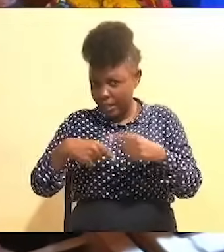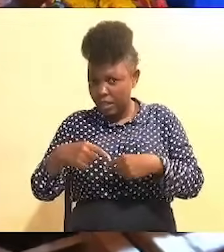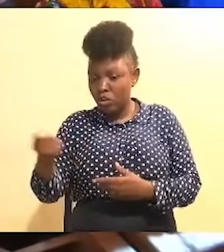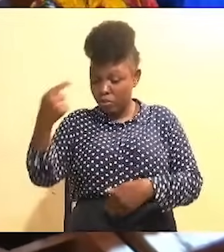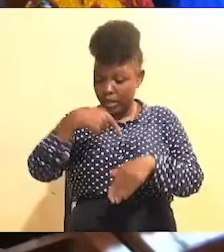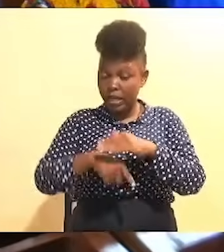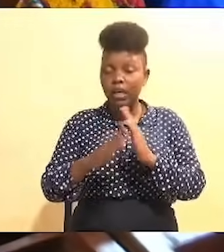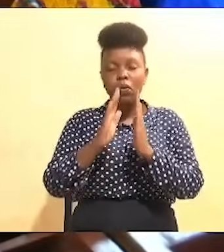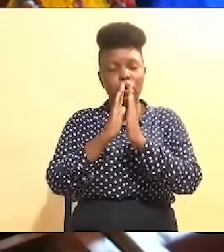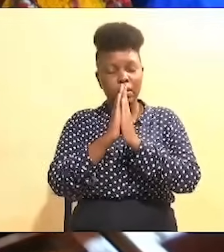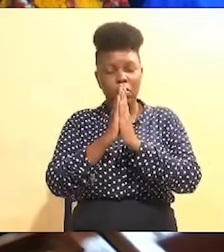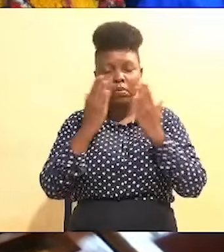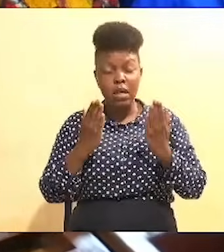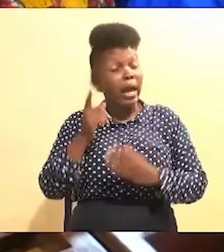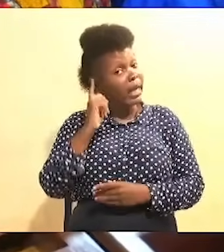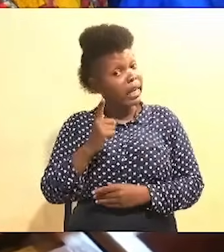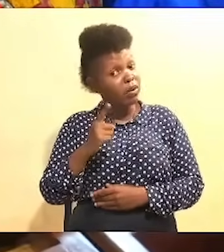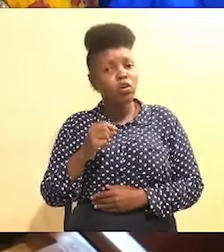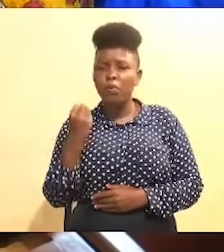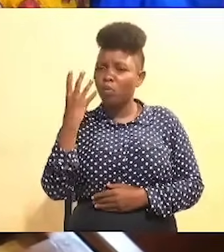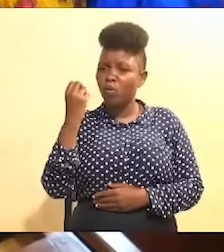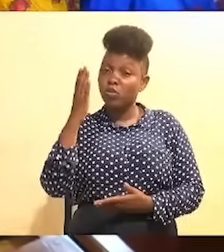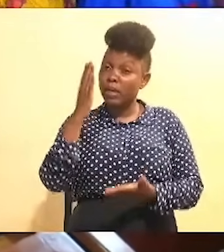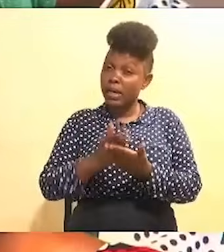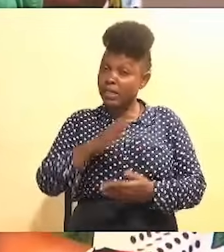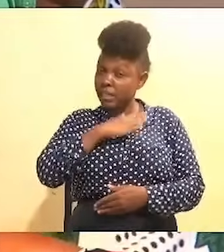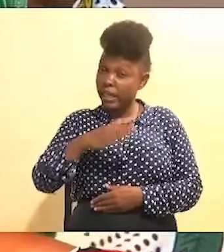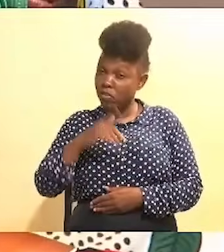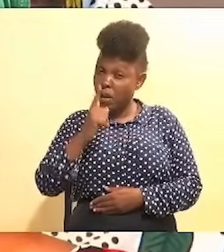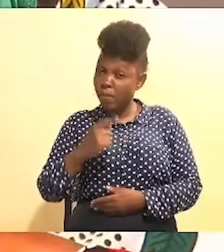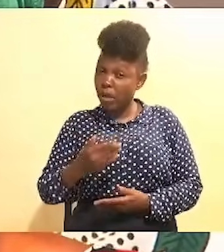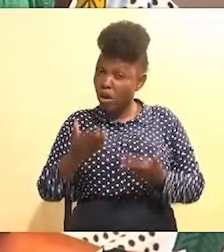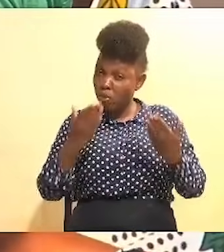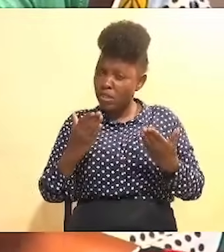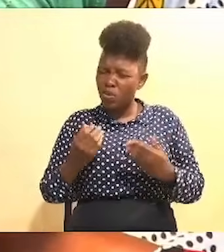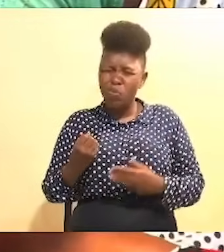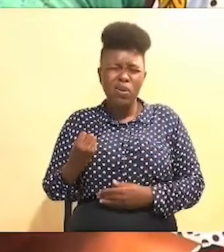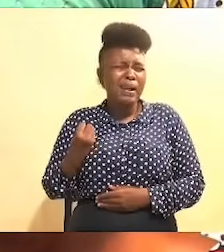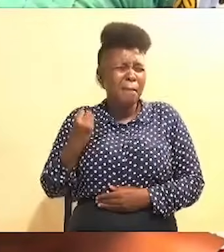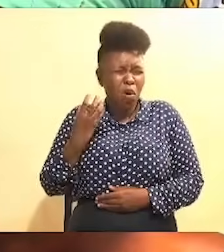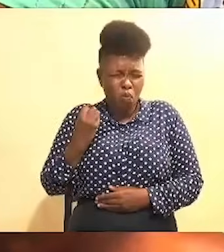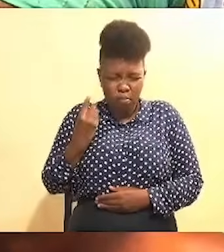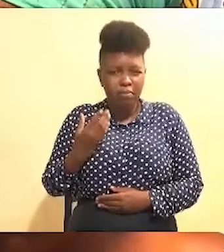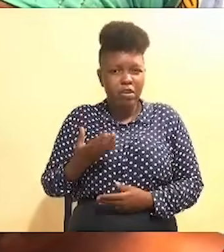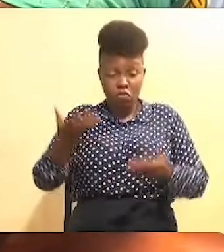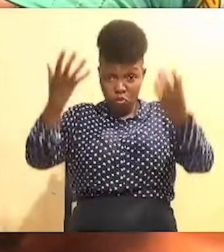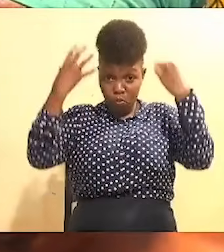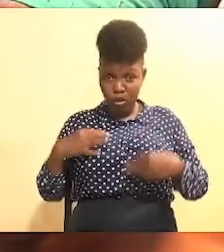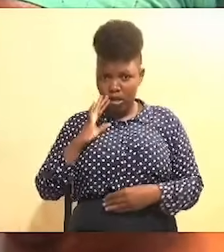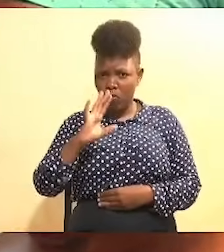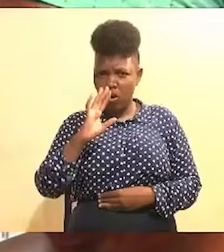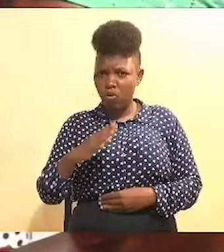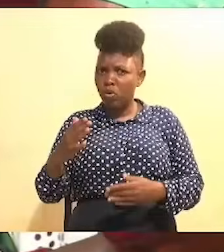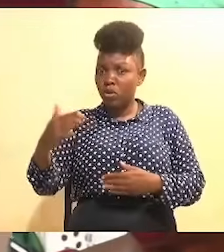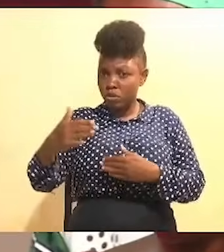kwenye maombi sasa. Na ikiwa kuna mgonjwa katikati yetu ambaye kwa sasa hapo ulipo kuna maumivu katika mwili wako, naomba na usogee haraka sana